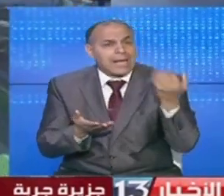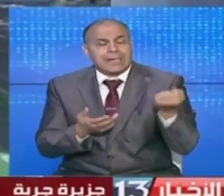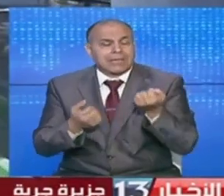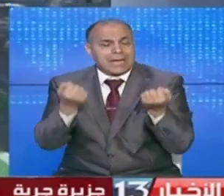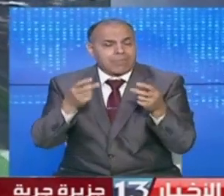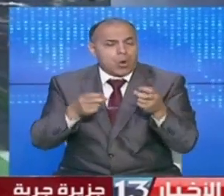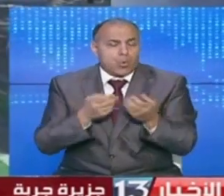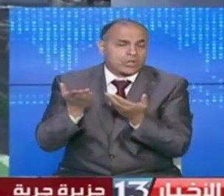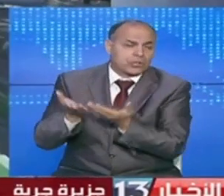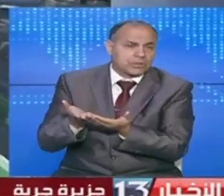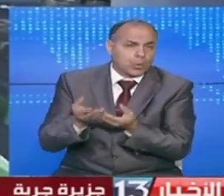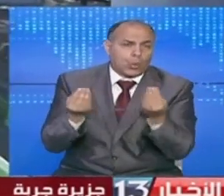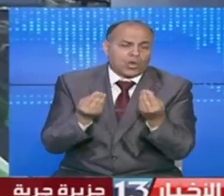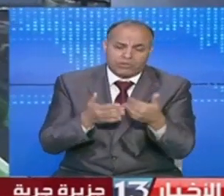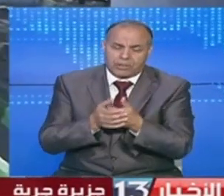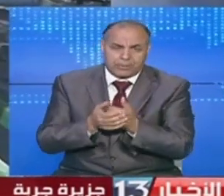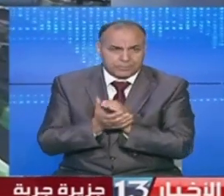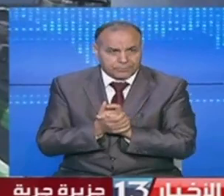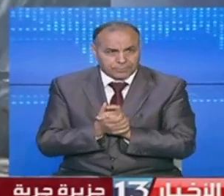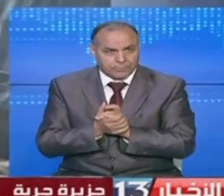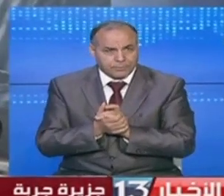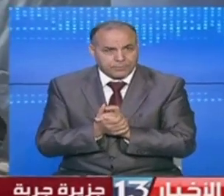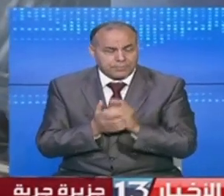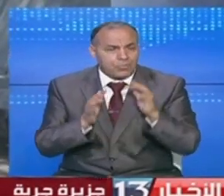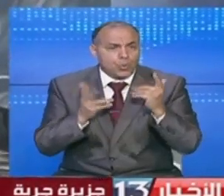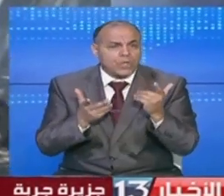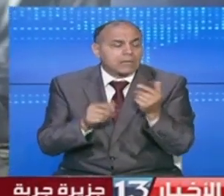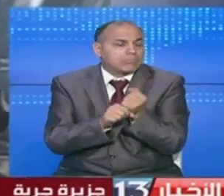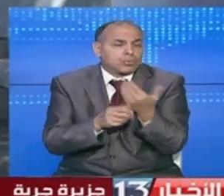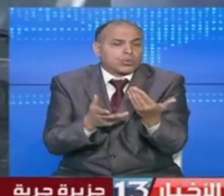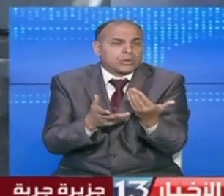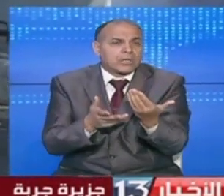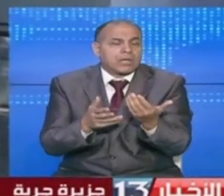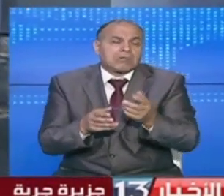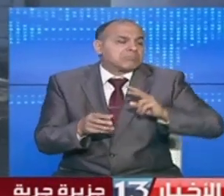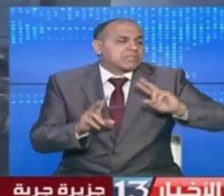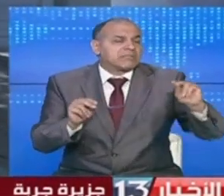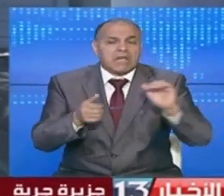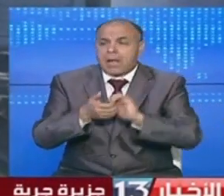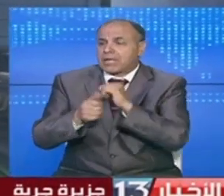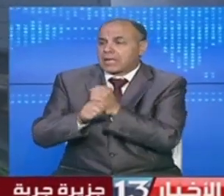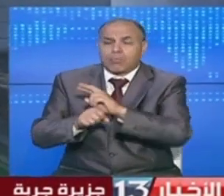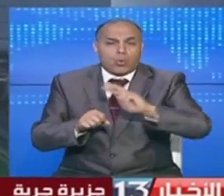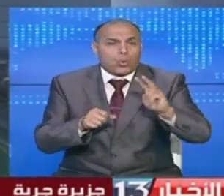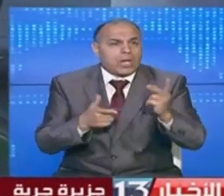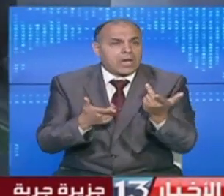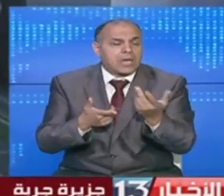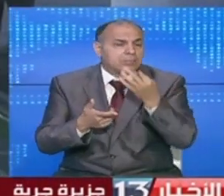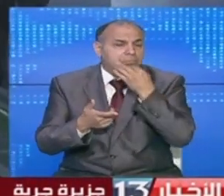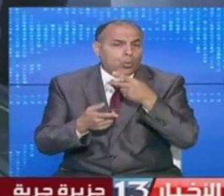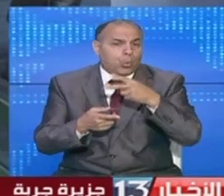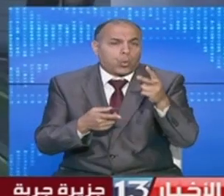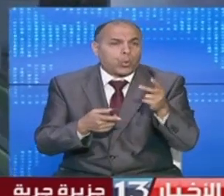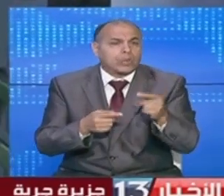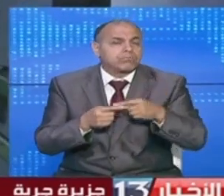سيارات اللواج في جزيرة جربة، الممنوعين من العمل دون غيرهم من زملائهم المشتغلين على